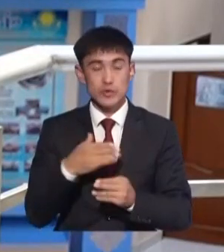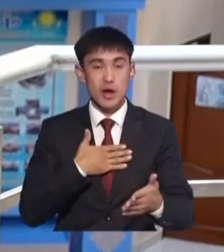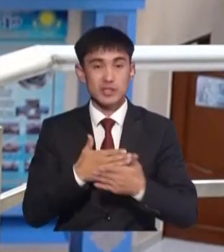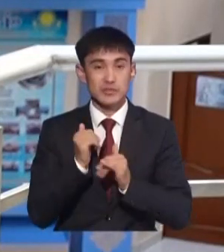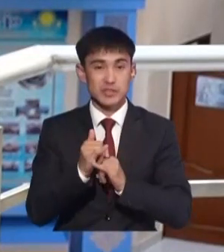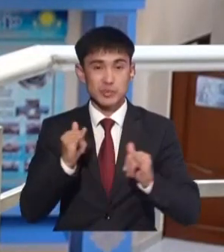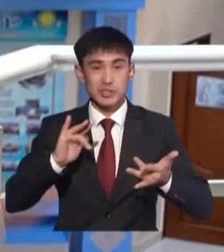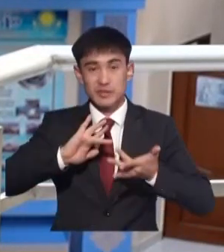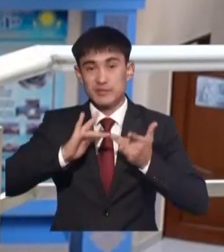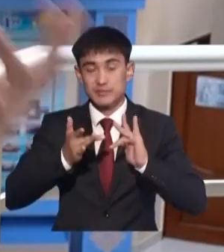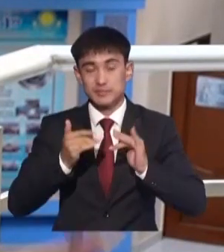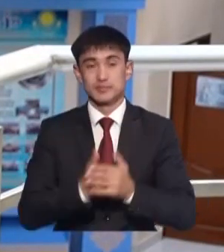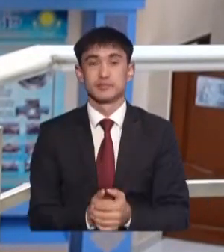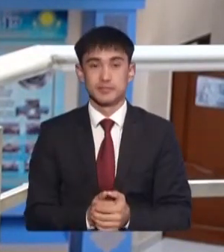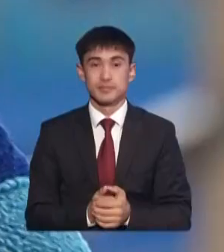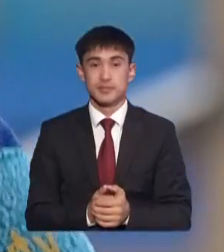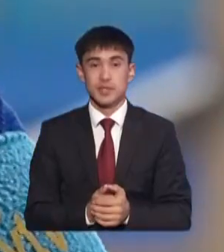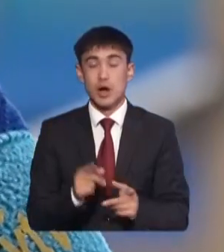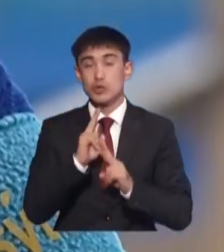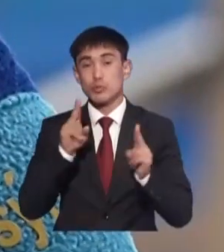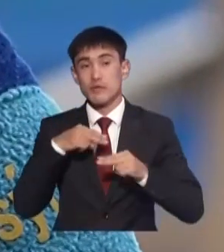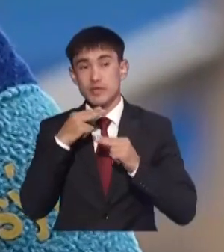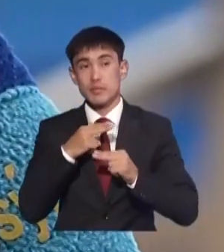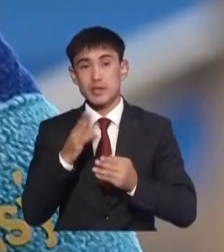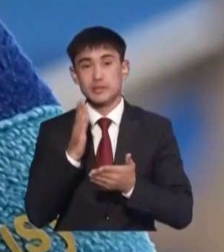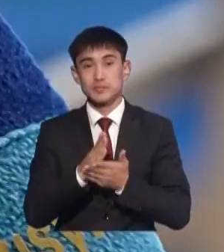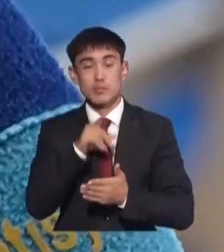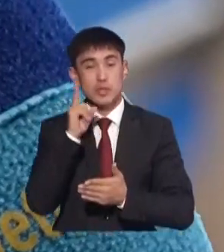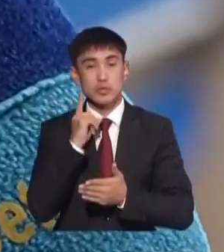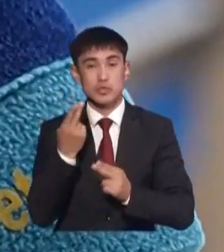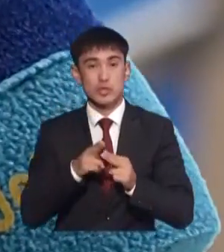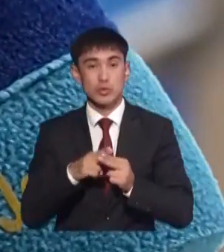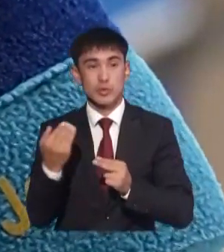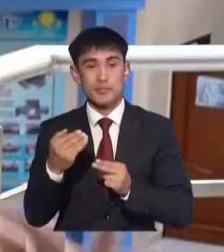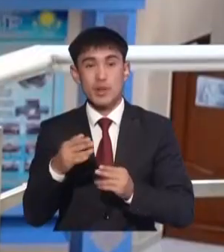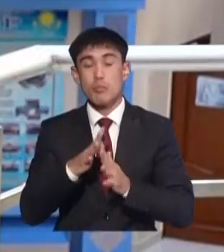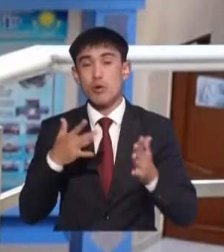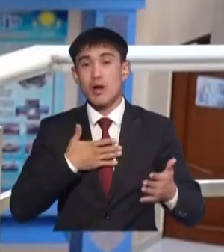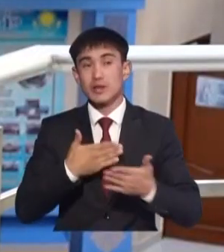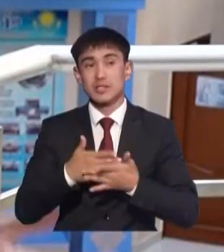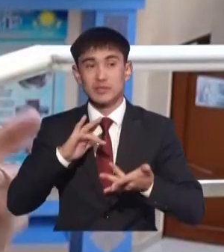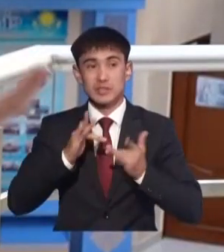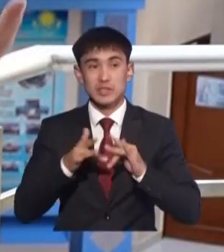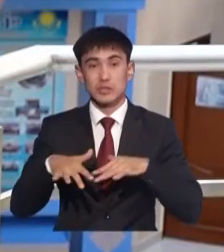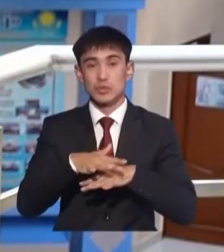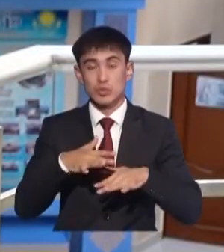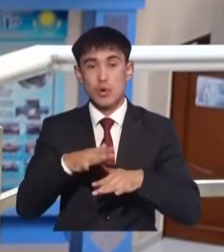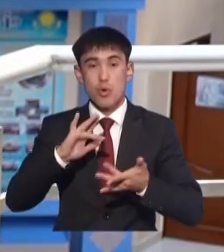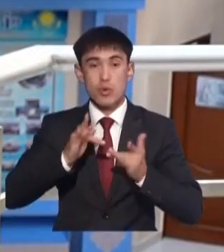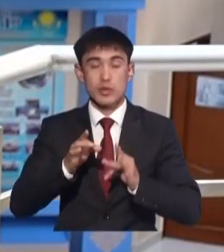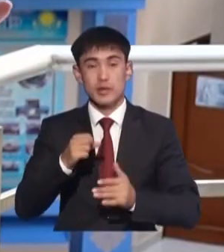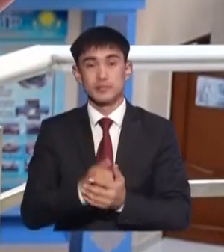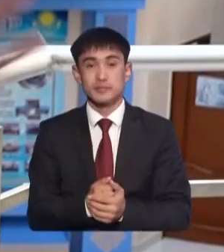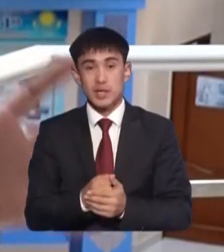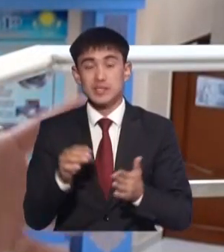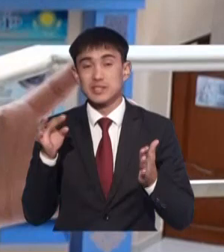активнее распространяется в социальных сетях. Особое внимание уделяется молодежи, являющейся наиболее активной аудиторией